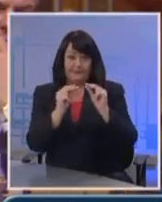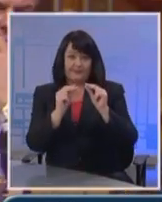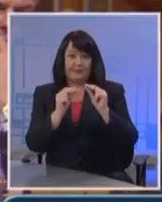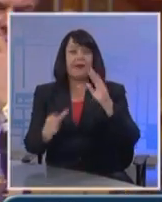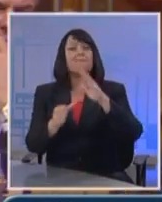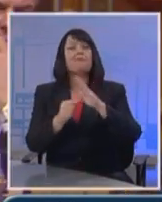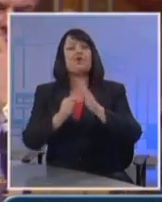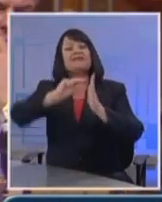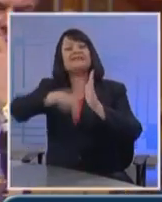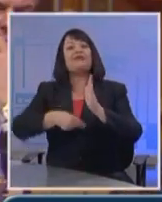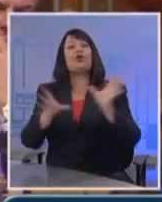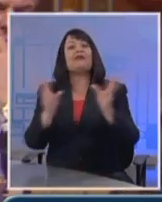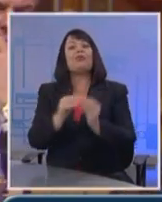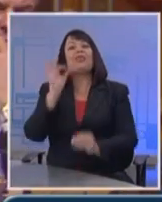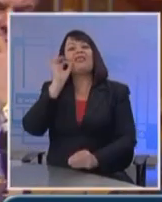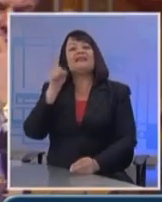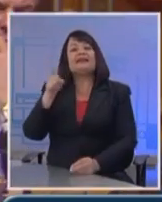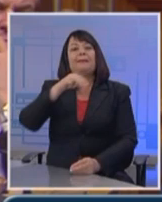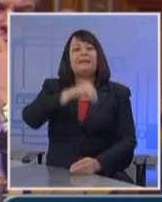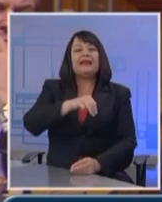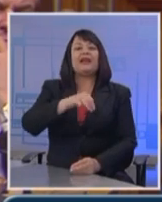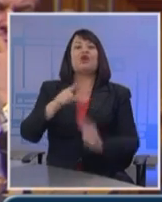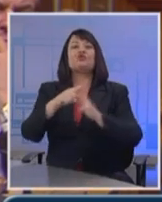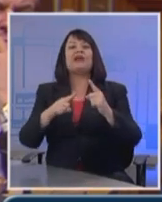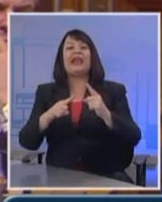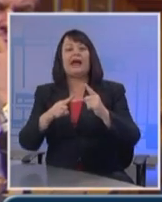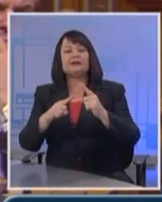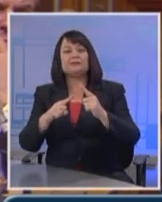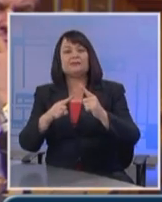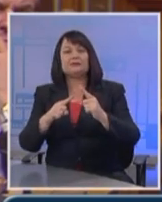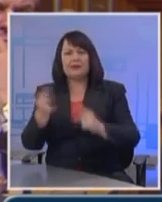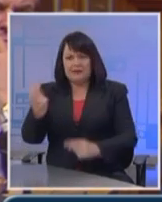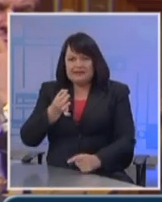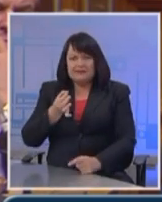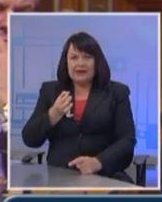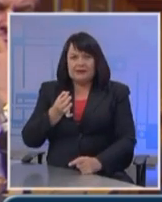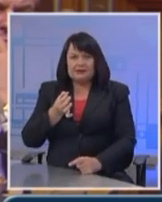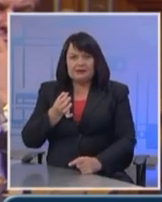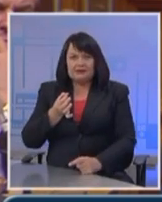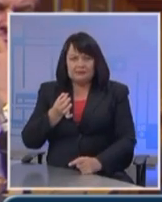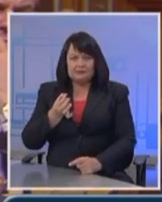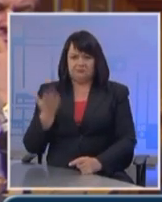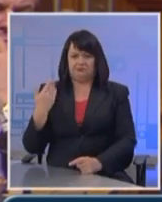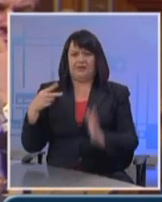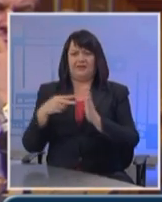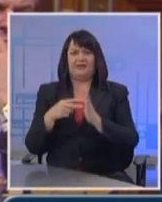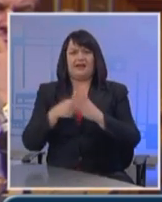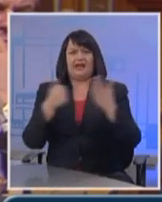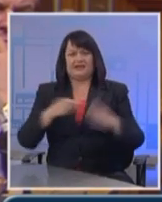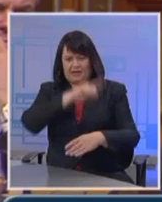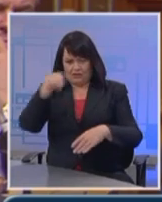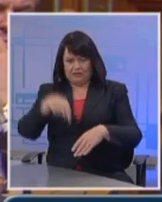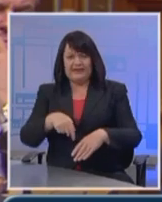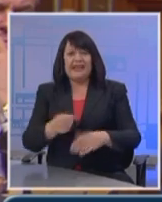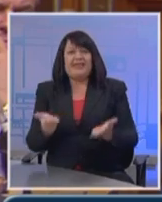πρόεδρο Συμβολιογράφων Θεσσαλονίκης, κυρία Μπιλίση Κρουσαλά Ιωάννα, μας εδήλωσε από τις αρχές του 2016 μέχρι και